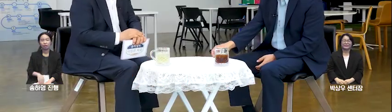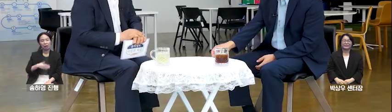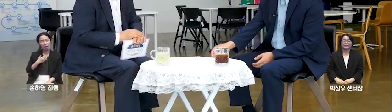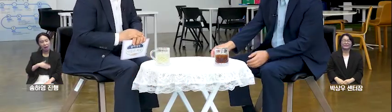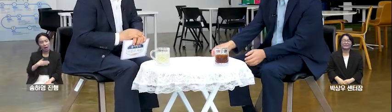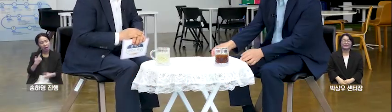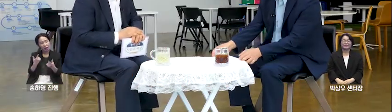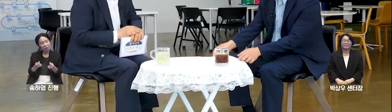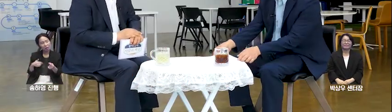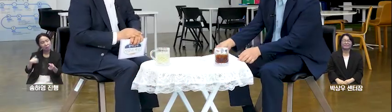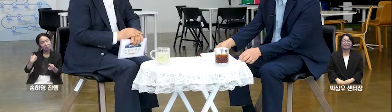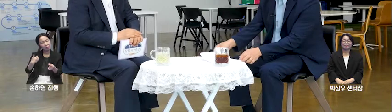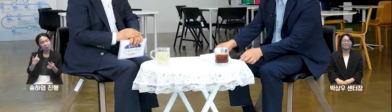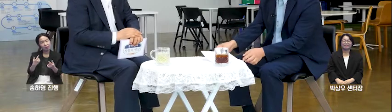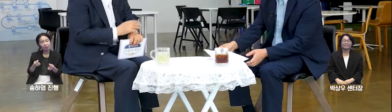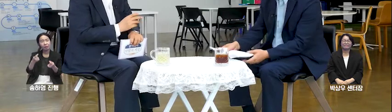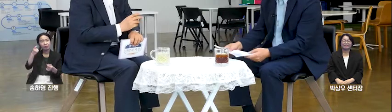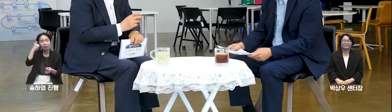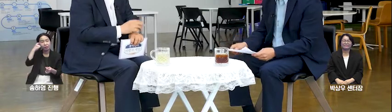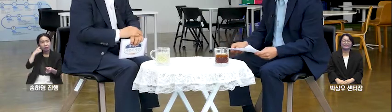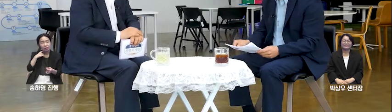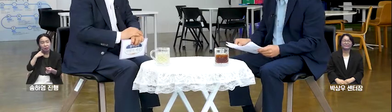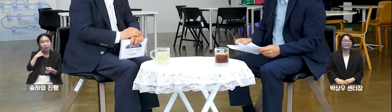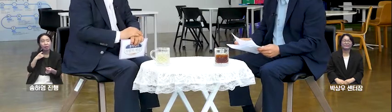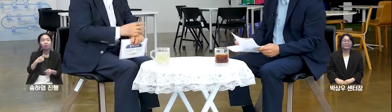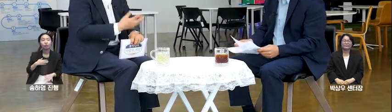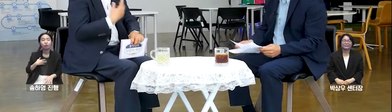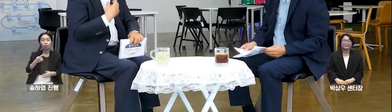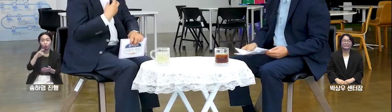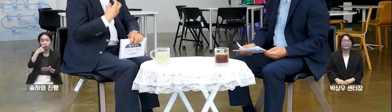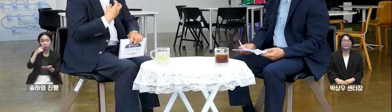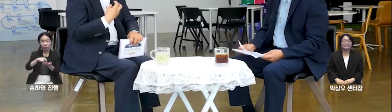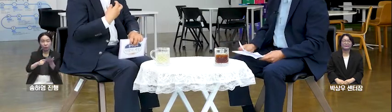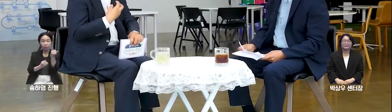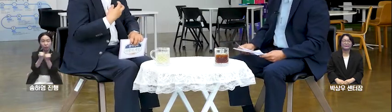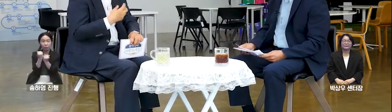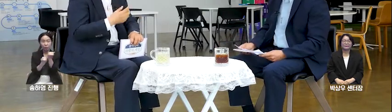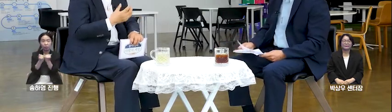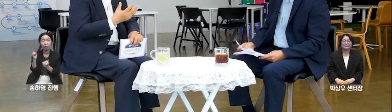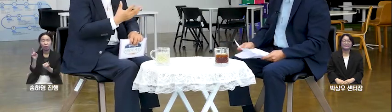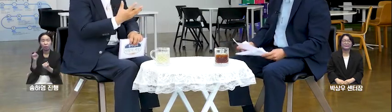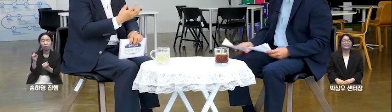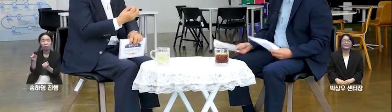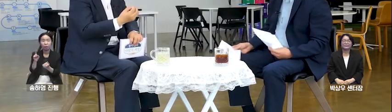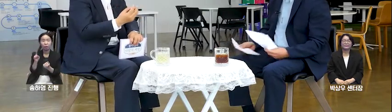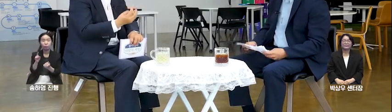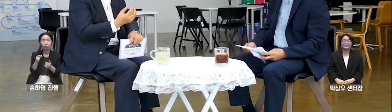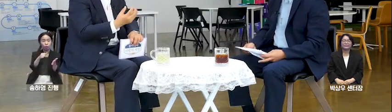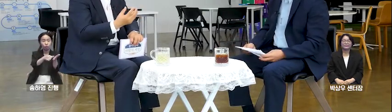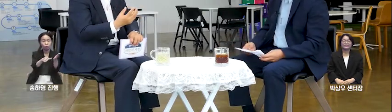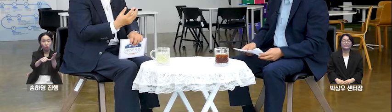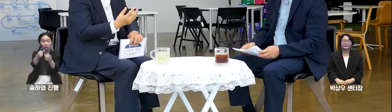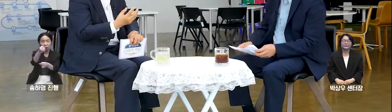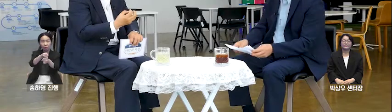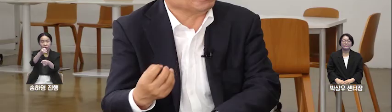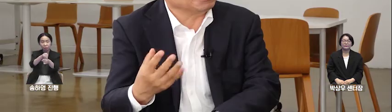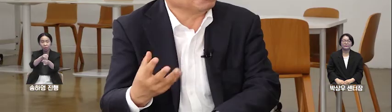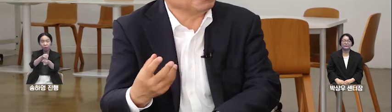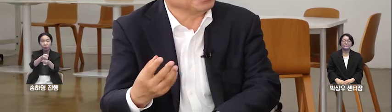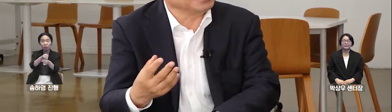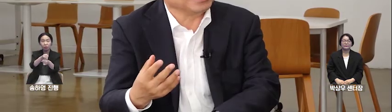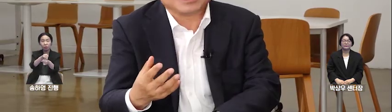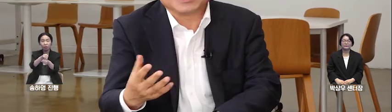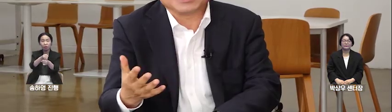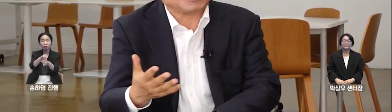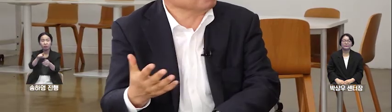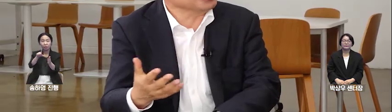알 듯 모를 듯 하는데 일단 우리가 쉽게 얘기하면은 뭐 물건을 생산한다. 뭐